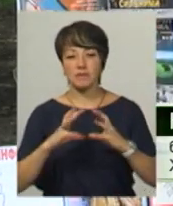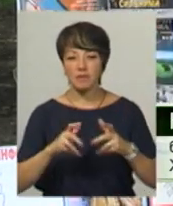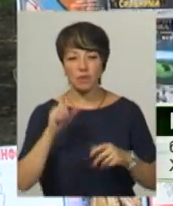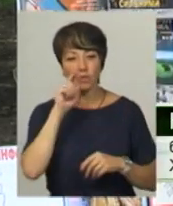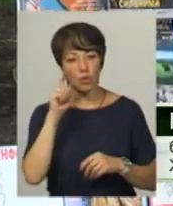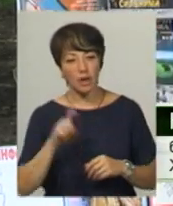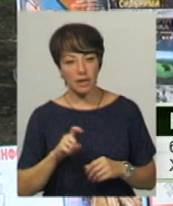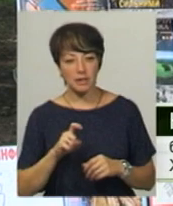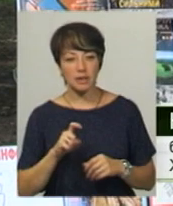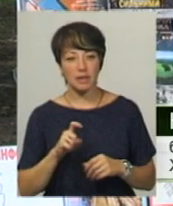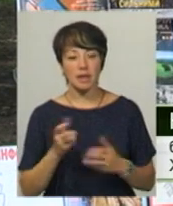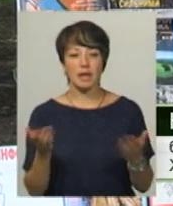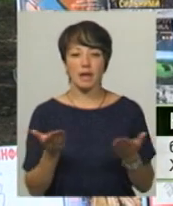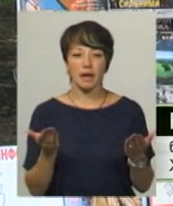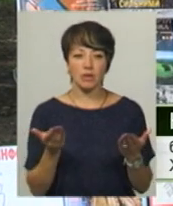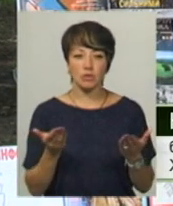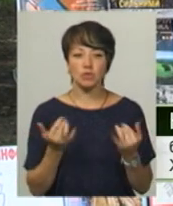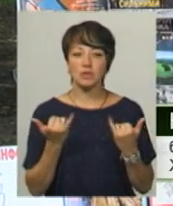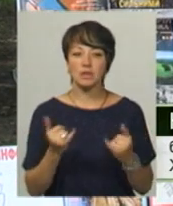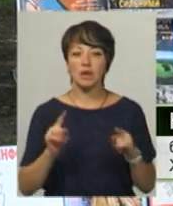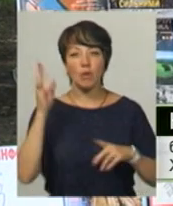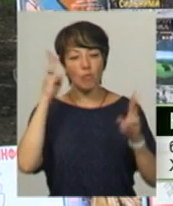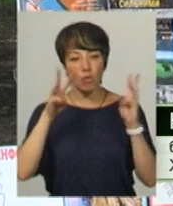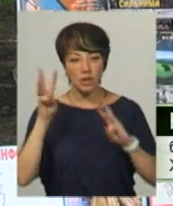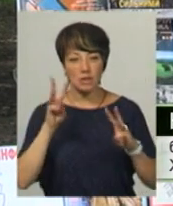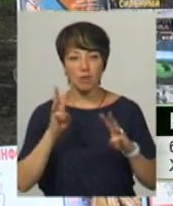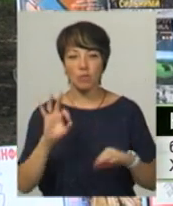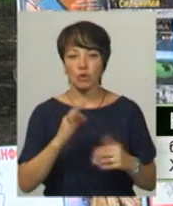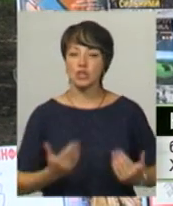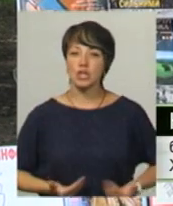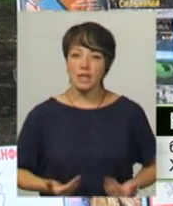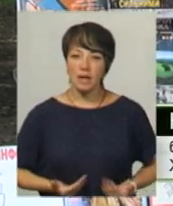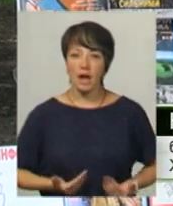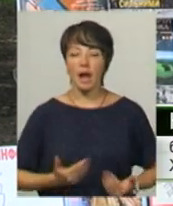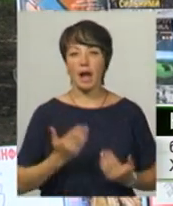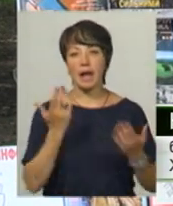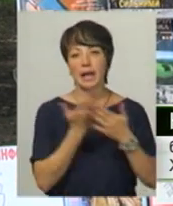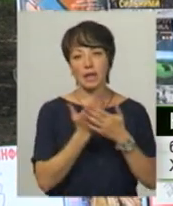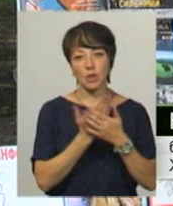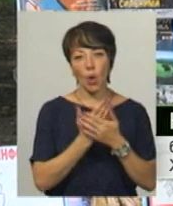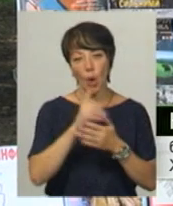Україні, якісь, що зараз в моді, про життя кінозірок, як